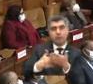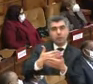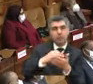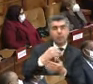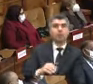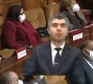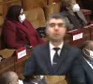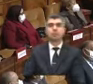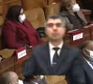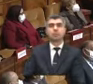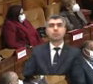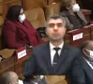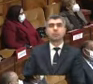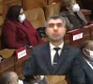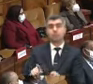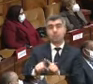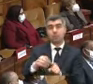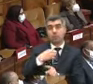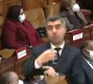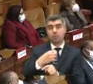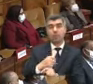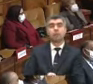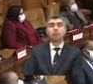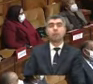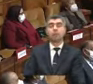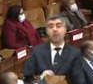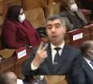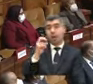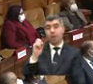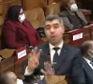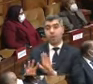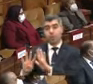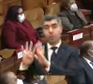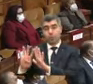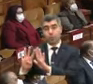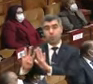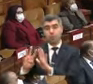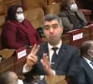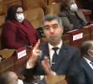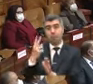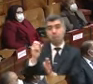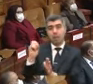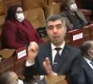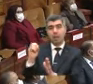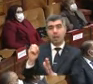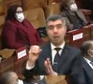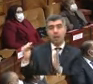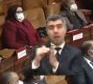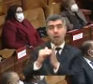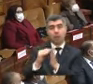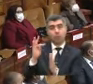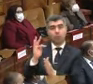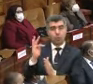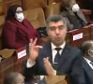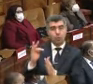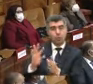الاعتبار. لاكواكولتور طلبتوا وعدتونا في 2009 ب 200000 طن، اليوم انتم في 1000 طن. رغم الاتفاقيات